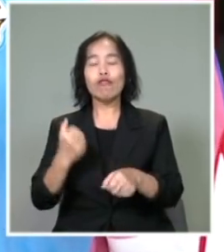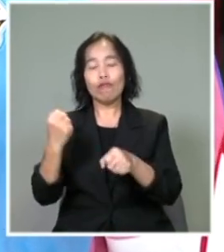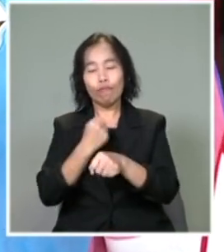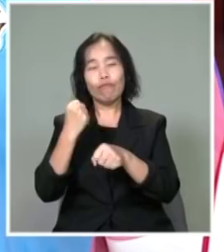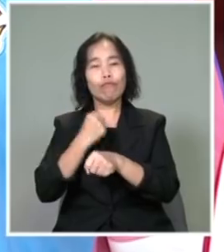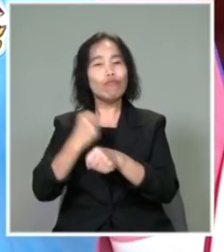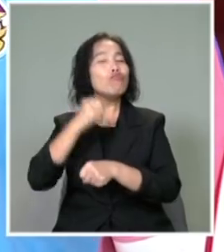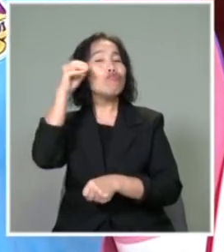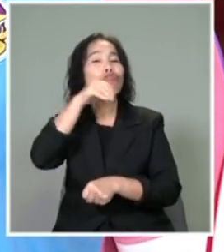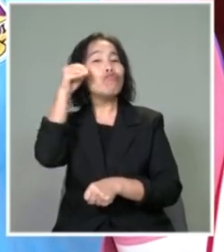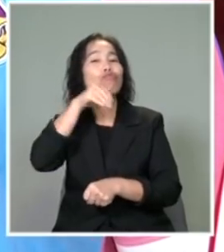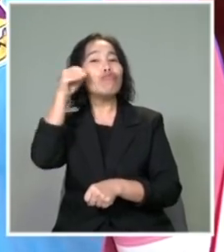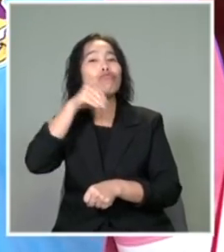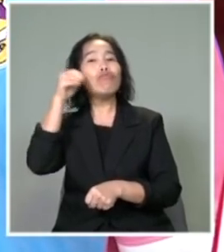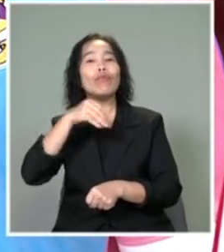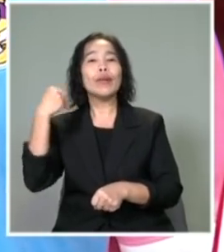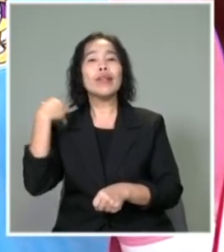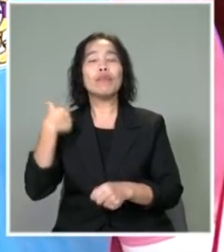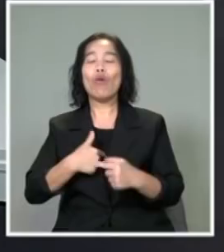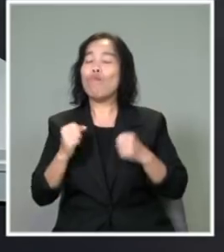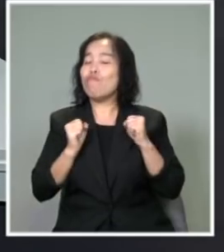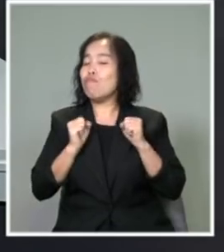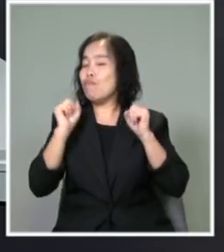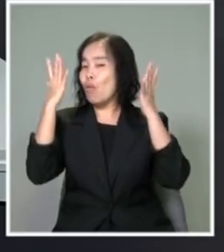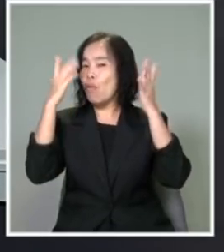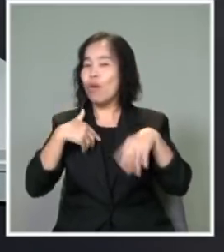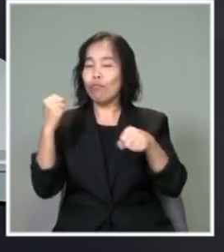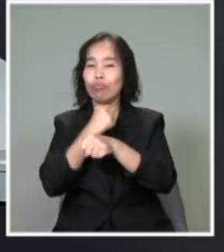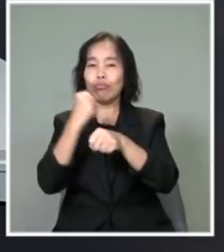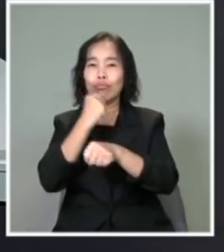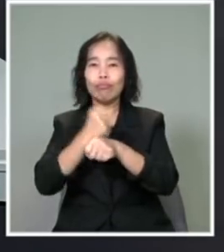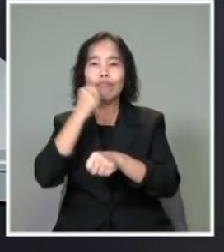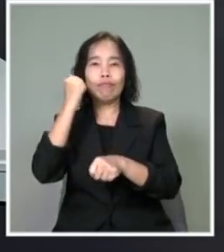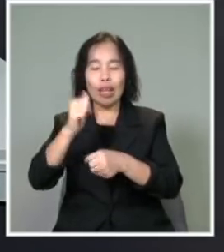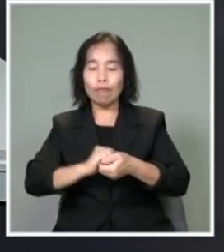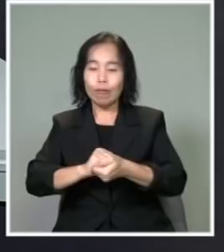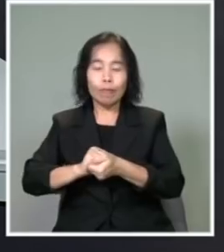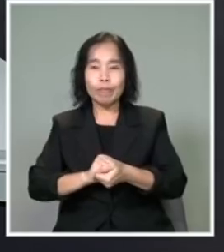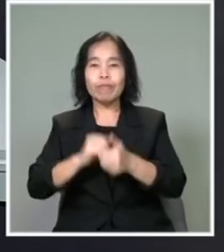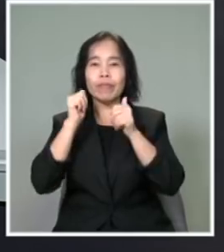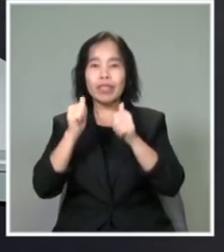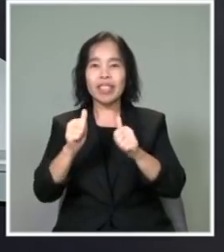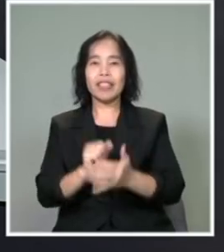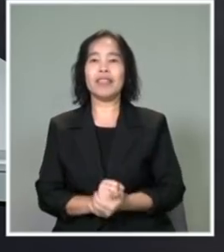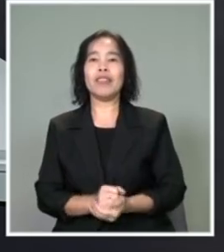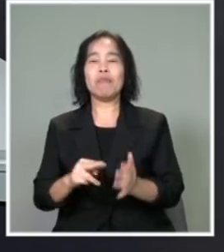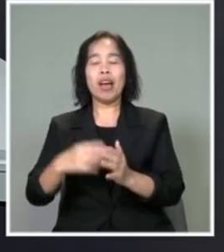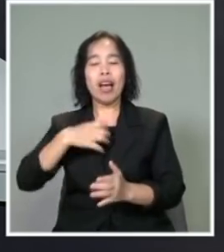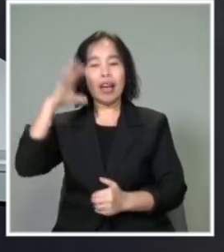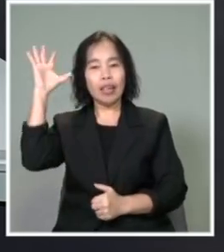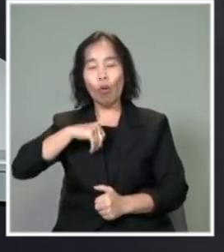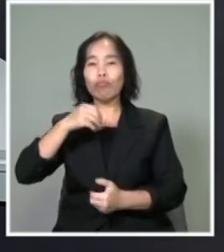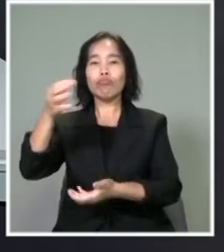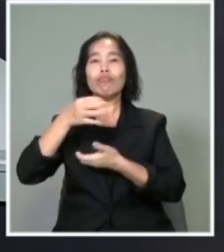ซ้อมเต็มที่ครับนาทีนี้ไม่กลัวทีมไหนเลยครับแชมป์เดียวอย่างเดียว แชมป์เดียวอย่างเดียวนะครับน้องๆ น้องๆจะพูดถึงแชมป์เดี่ยวอย่างเดียวคือไม่ต้องการ